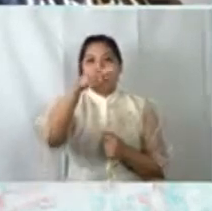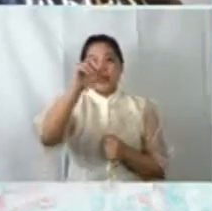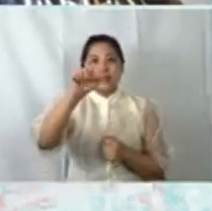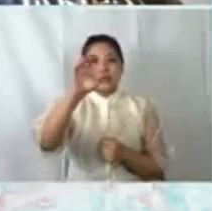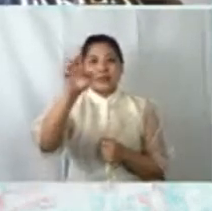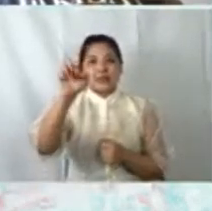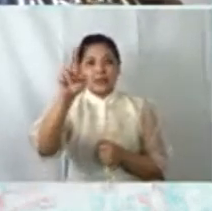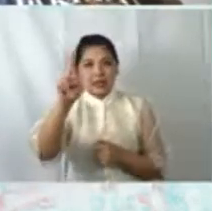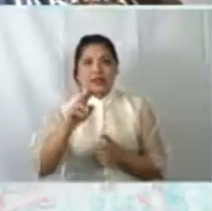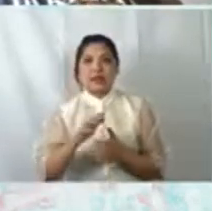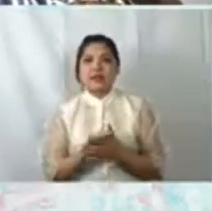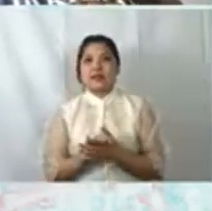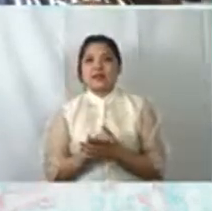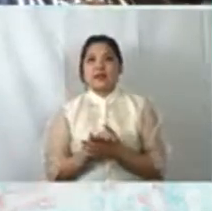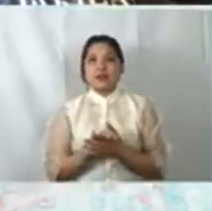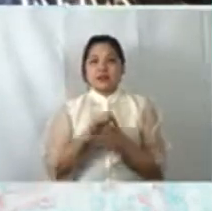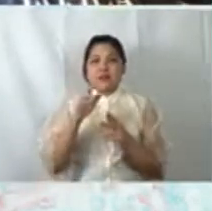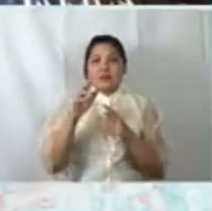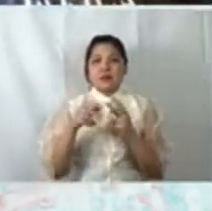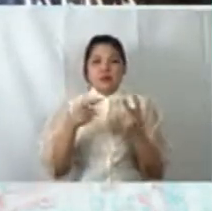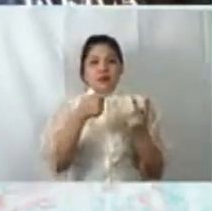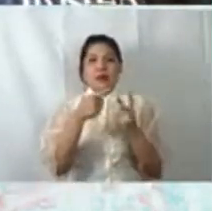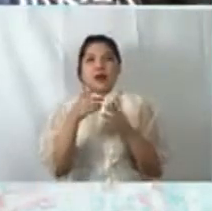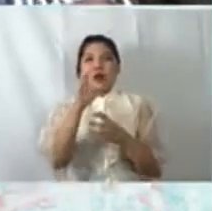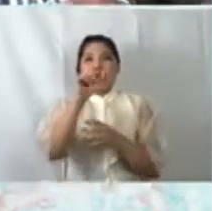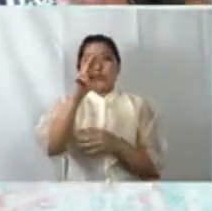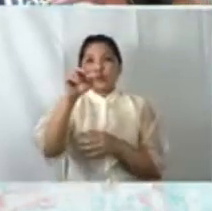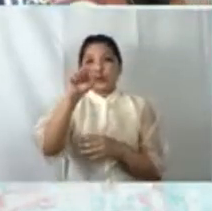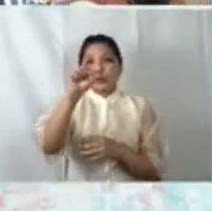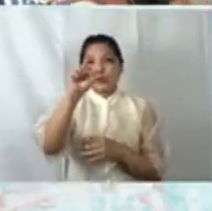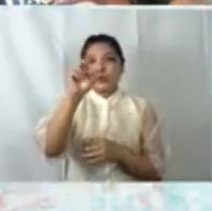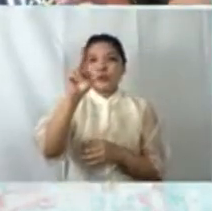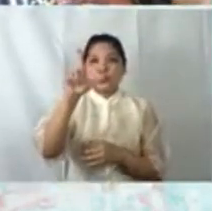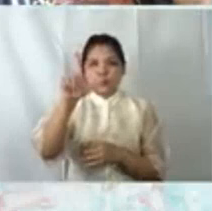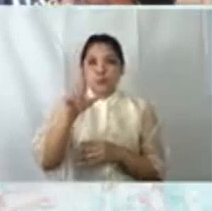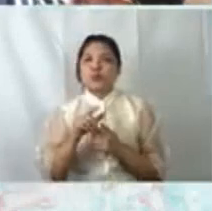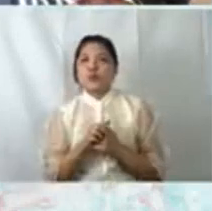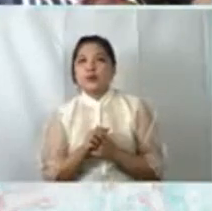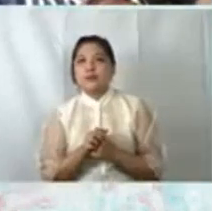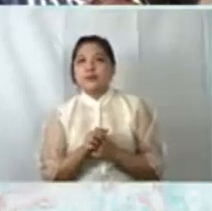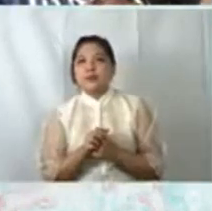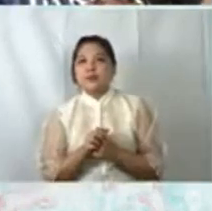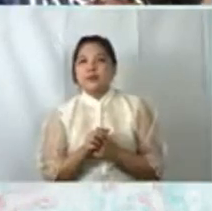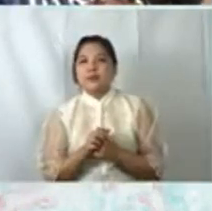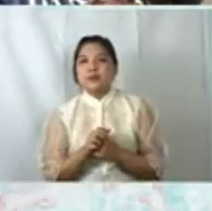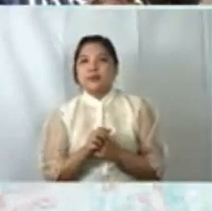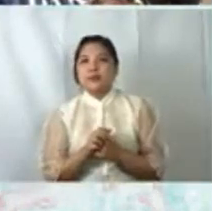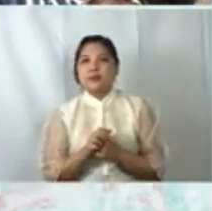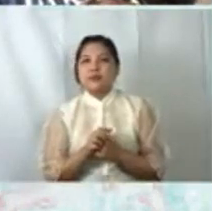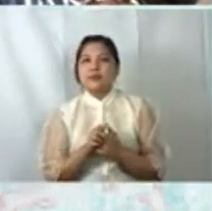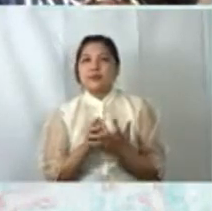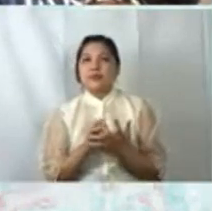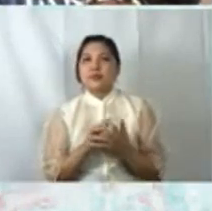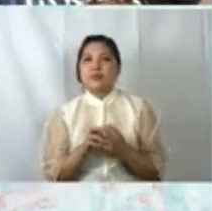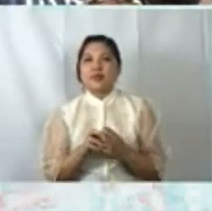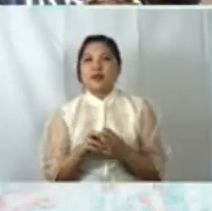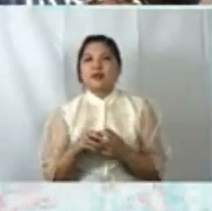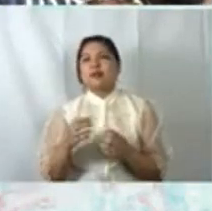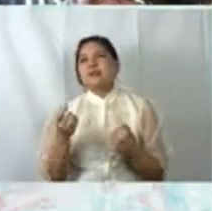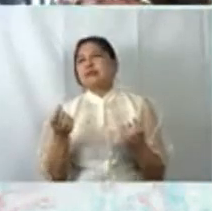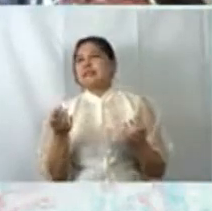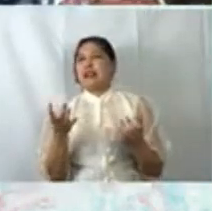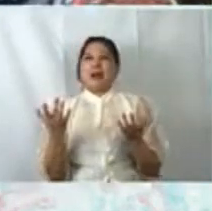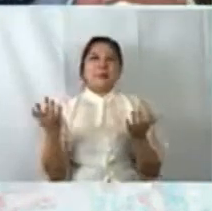si Rounsville Wildman, yung mga konsul ng Estados Unidos. Alam nyo, no? Matindi.